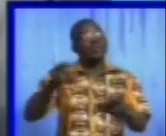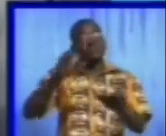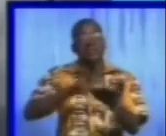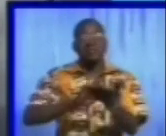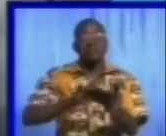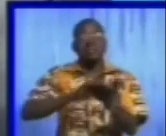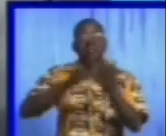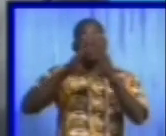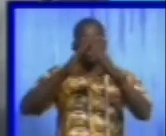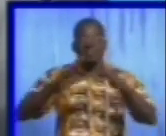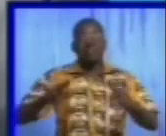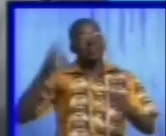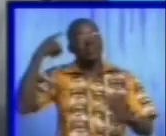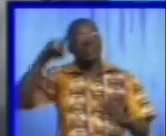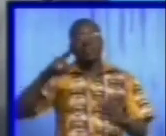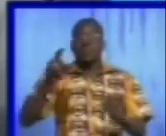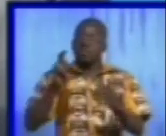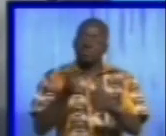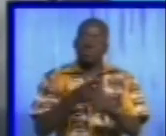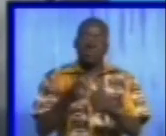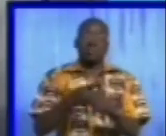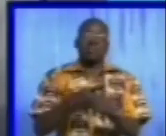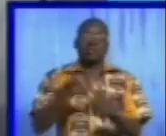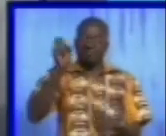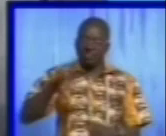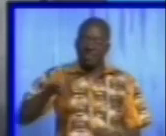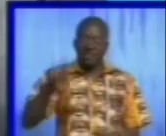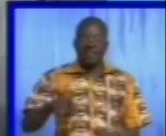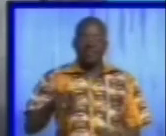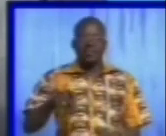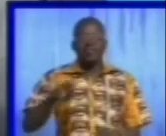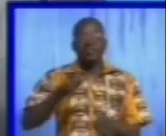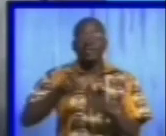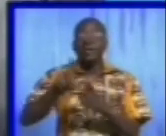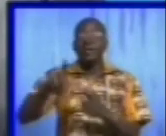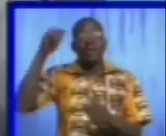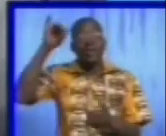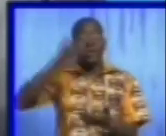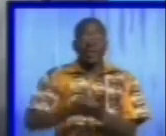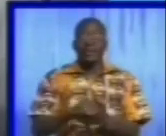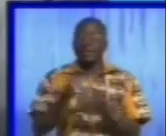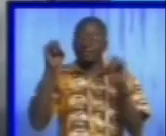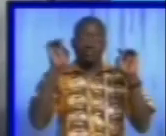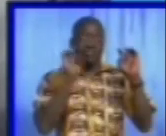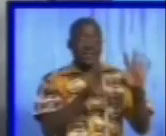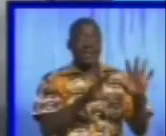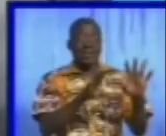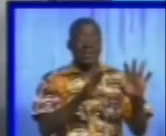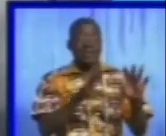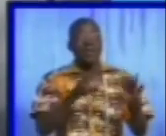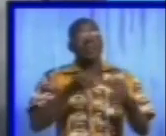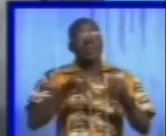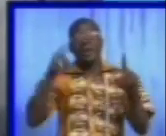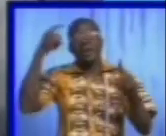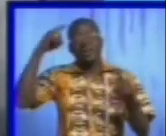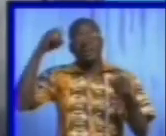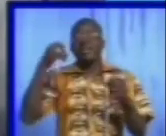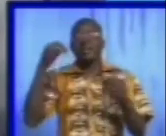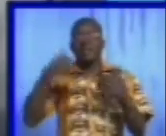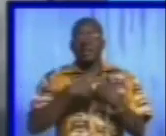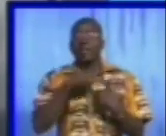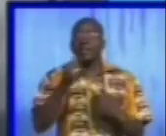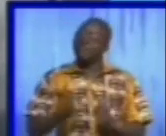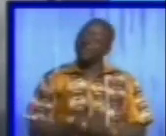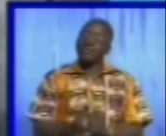pharmaceutiques de première nécessité. Mais évidemment, lorsqu'il s'agit de pathologies graves, malheureusement, il n'y a pas pour le moment